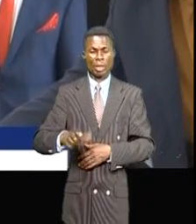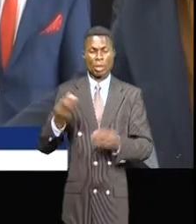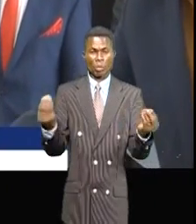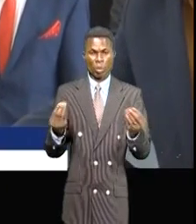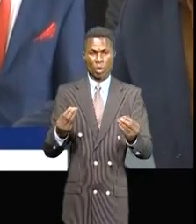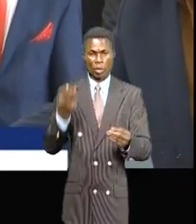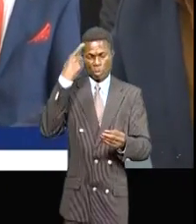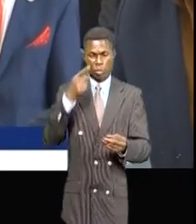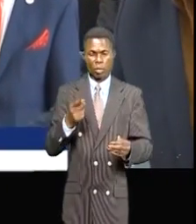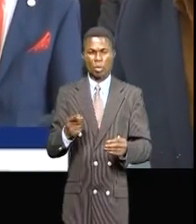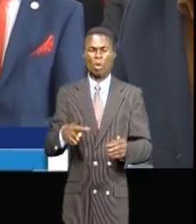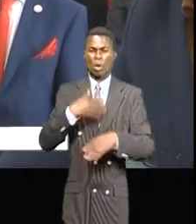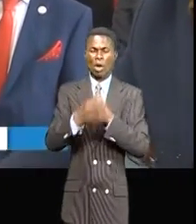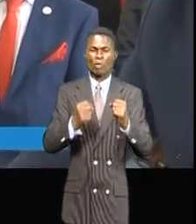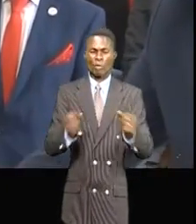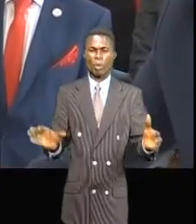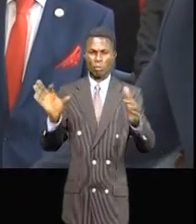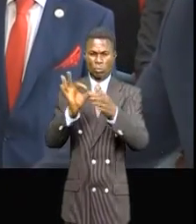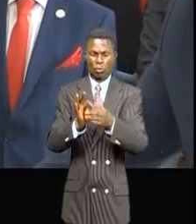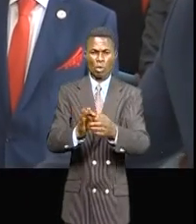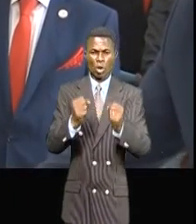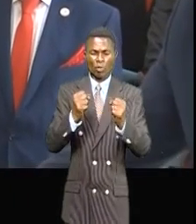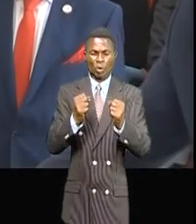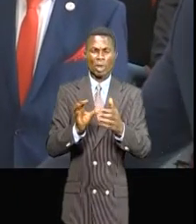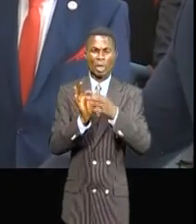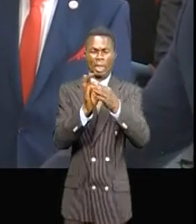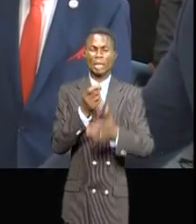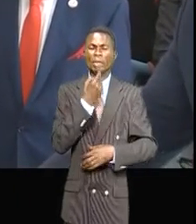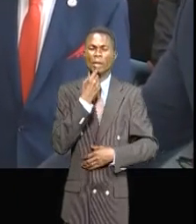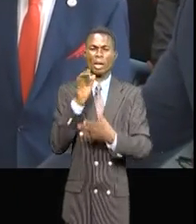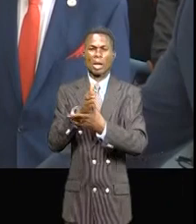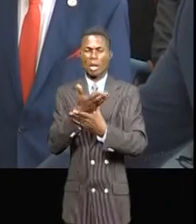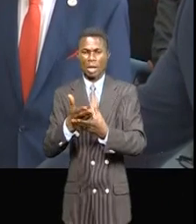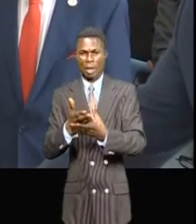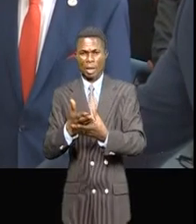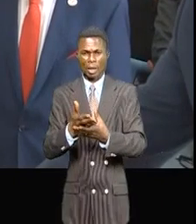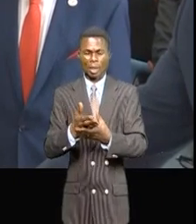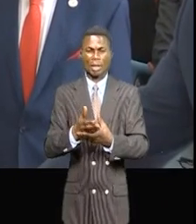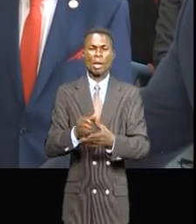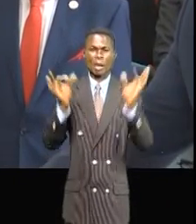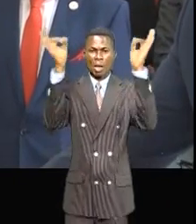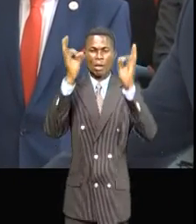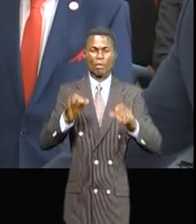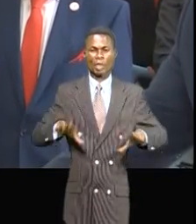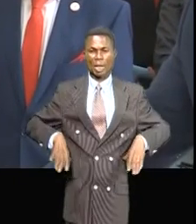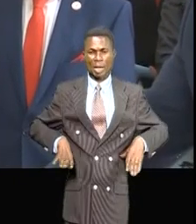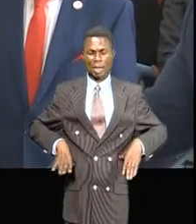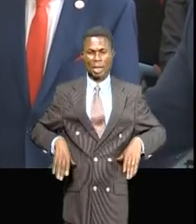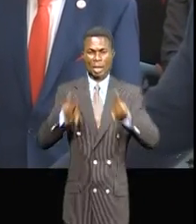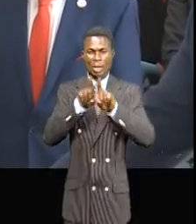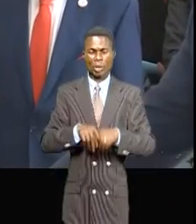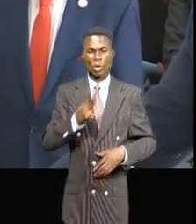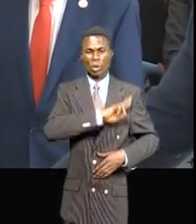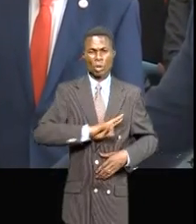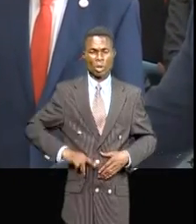de consolider nos liens historiques entre la Fédération de Russie et la République